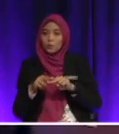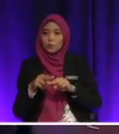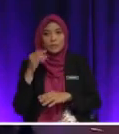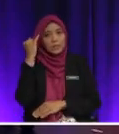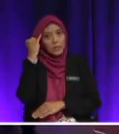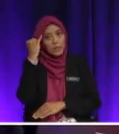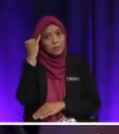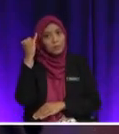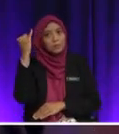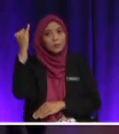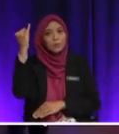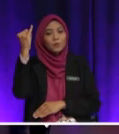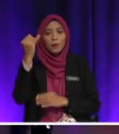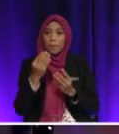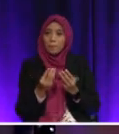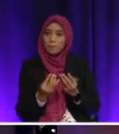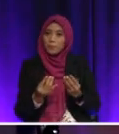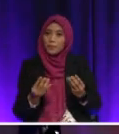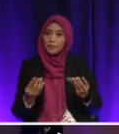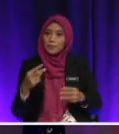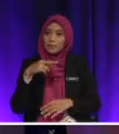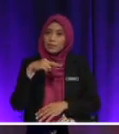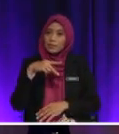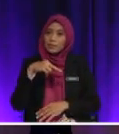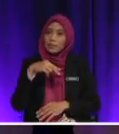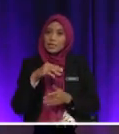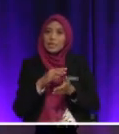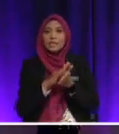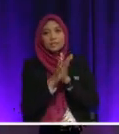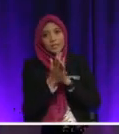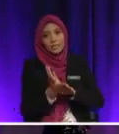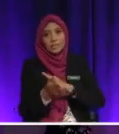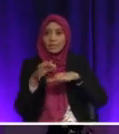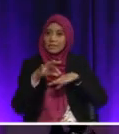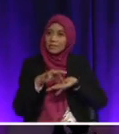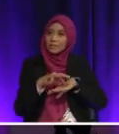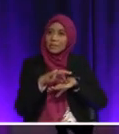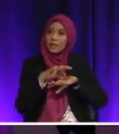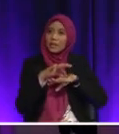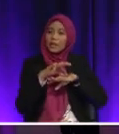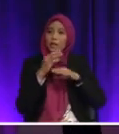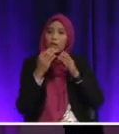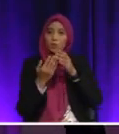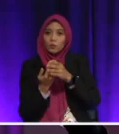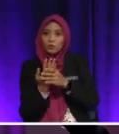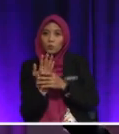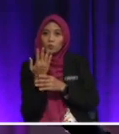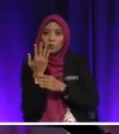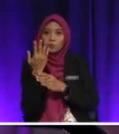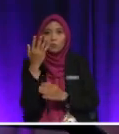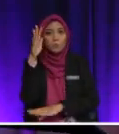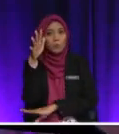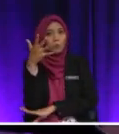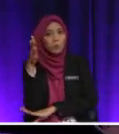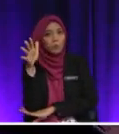ilmu pasir di kaki jadikan Intan tumbuh melata si